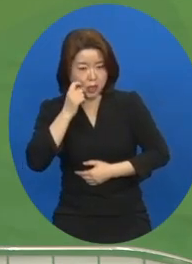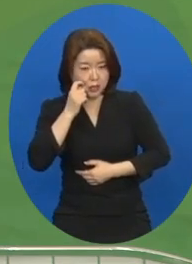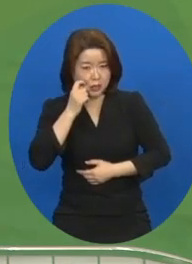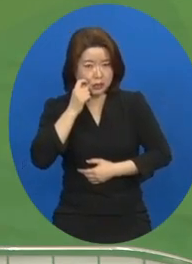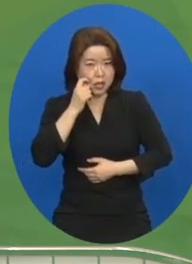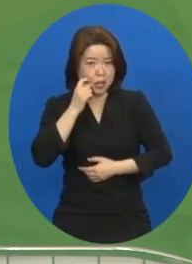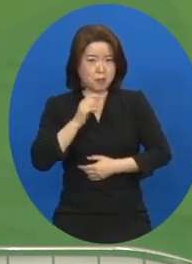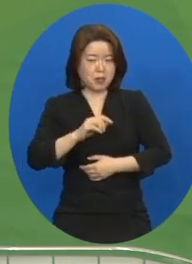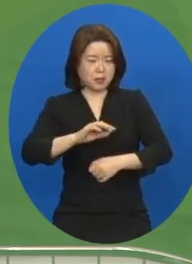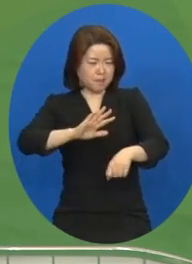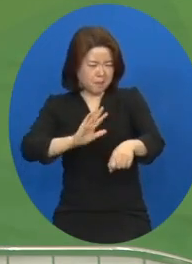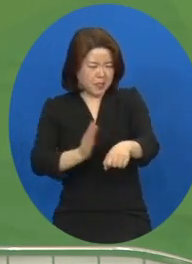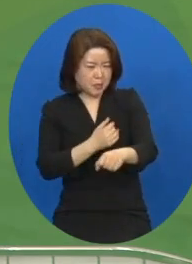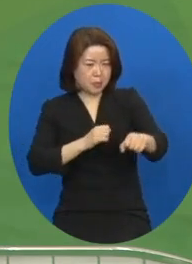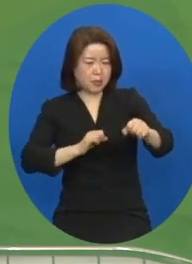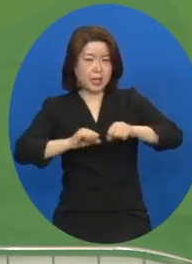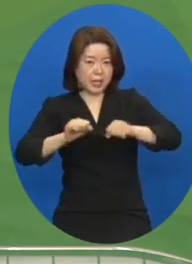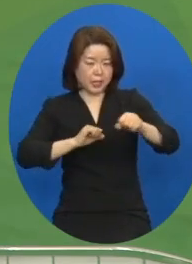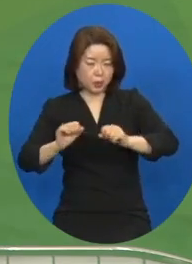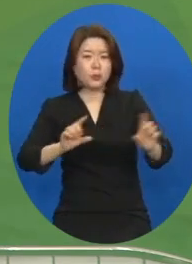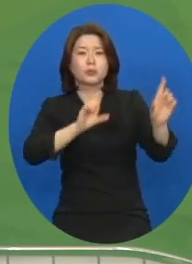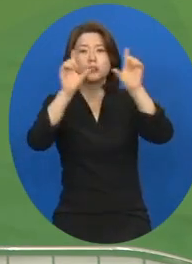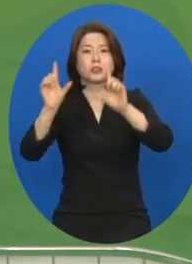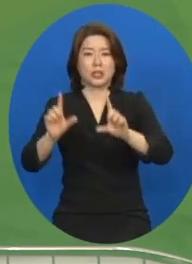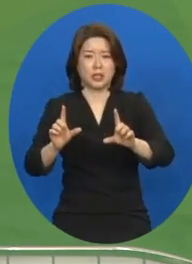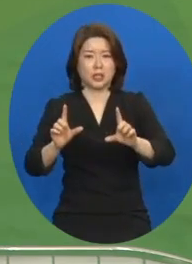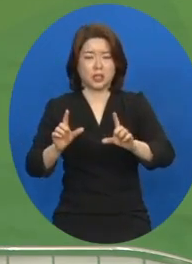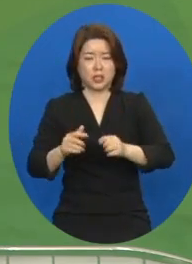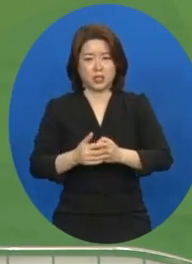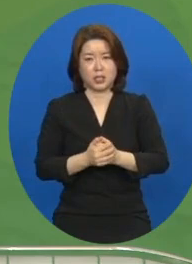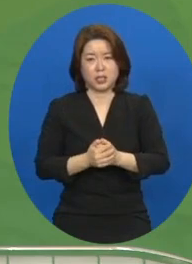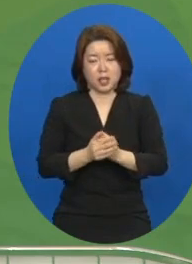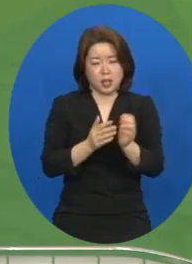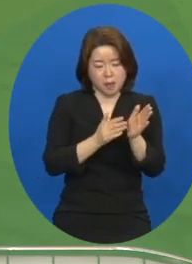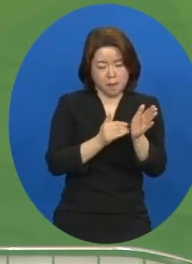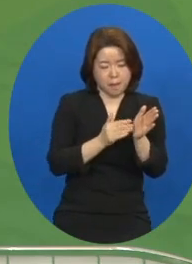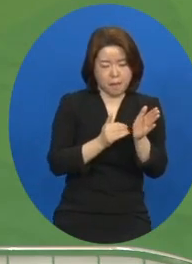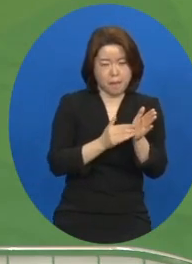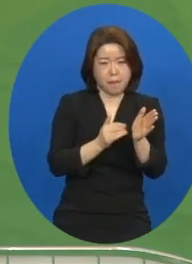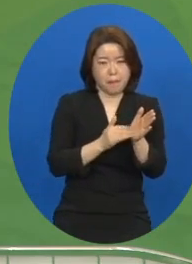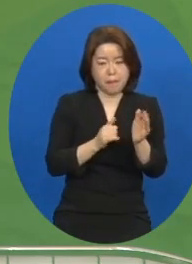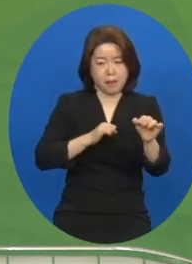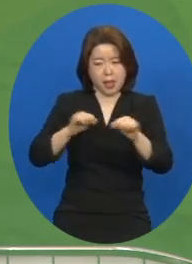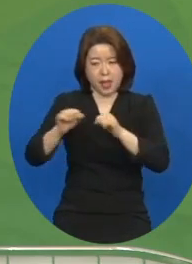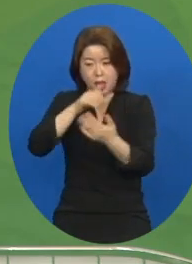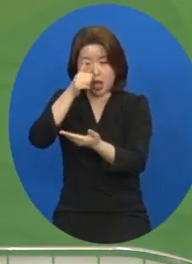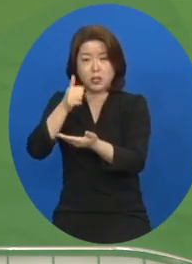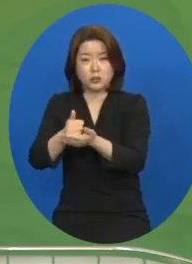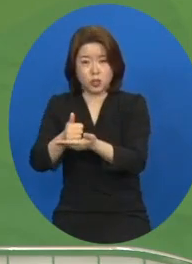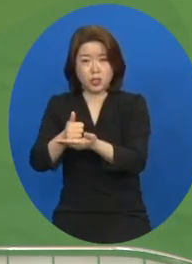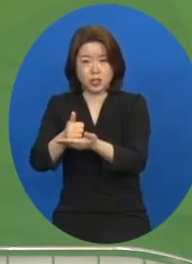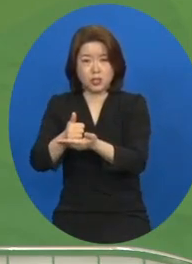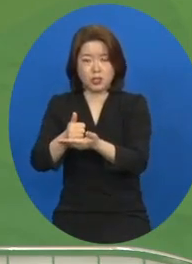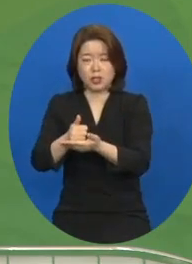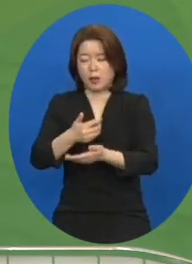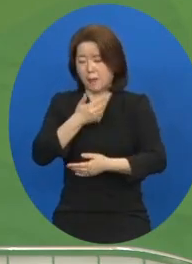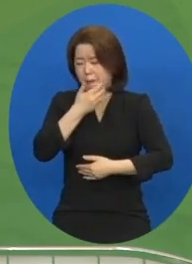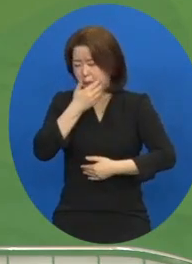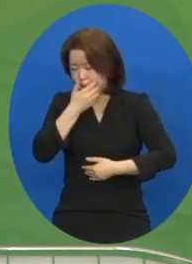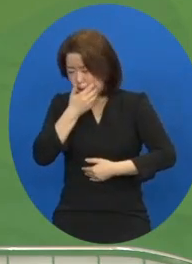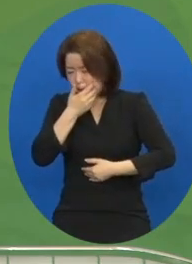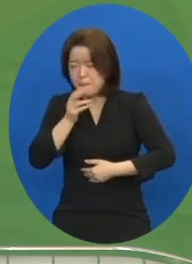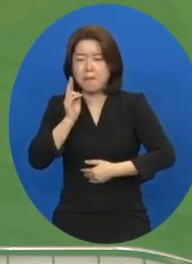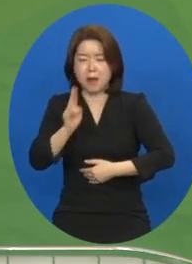되는 그런 삶을 살고, 은밀하게 저지르는 죄는 부끄러기가